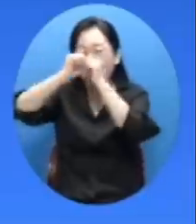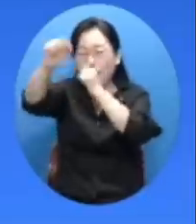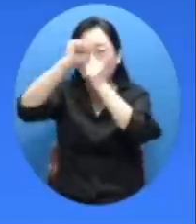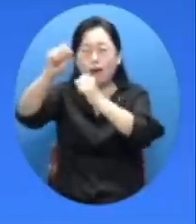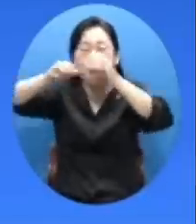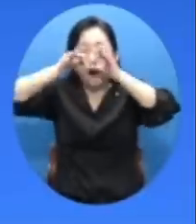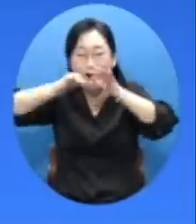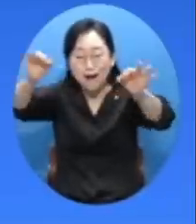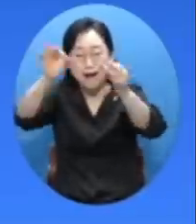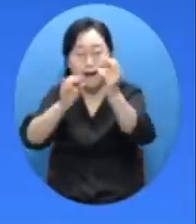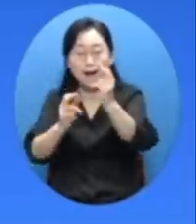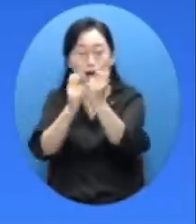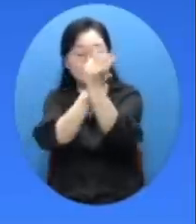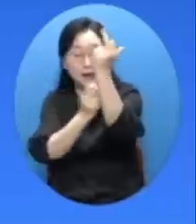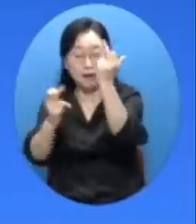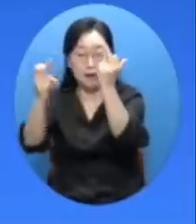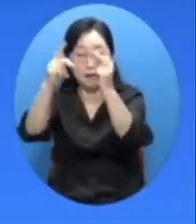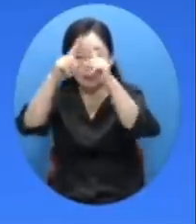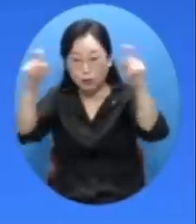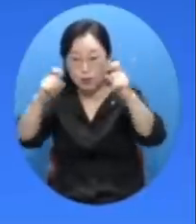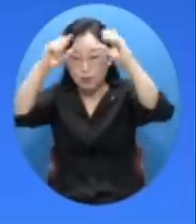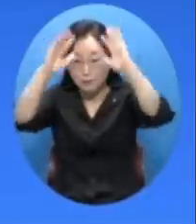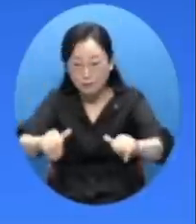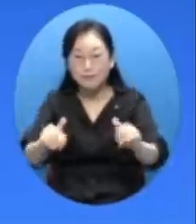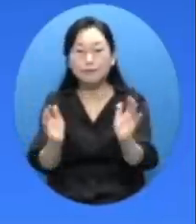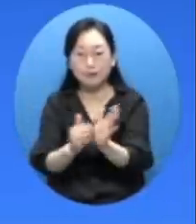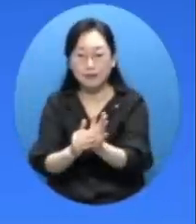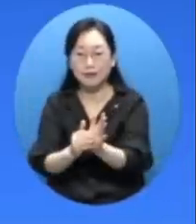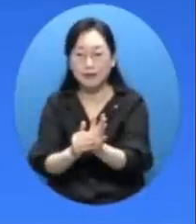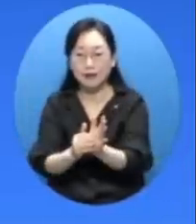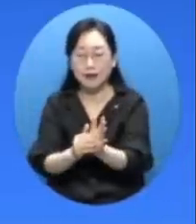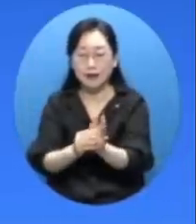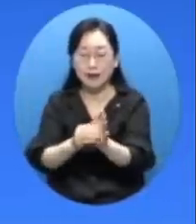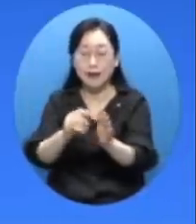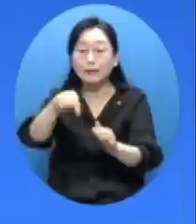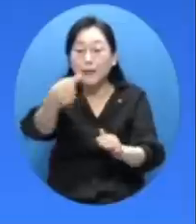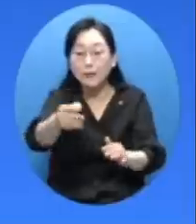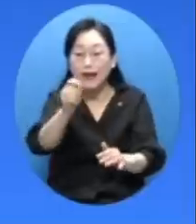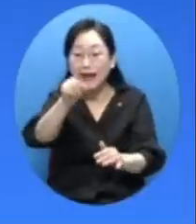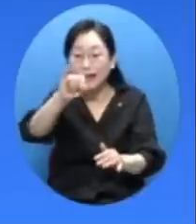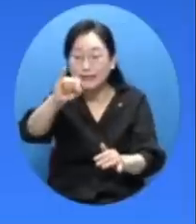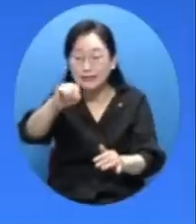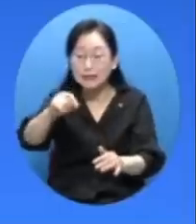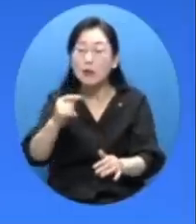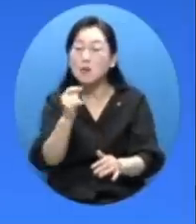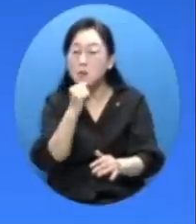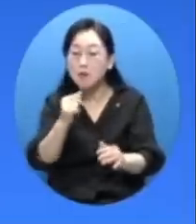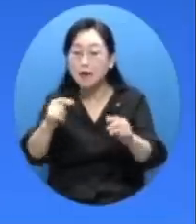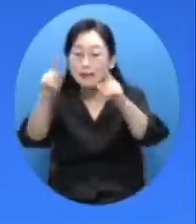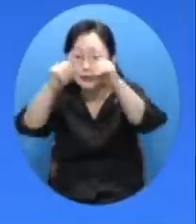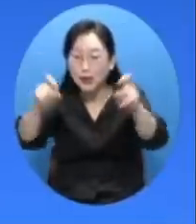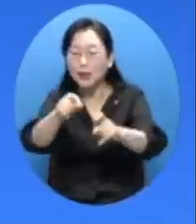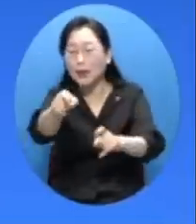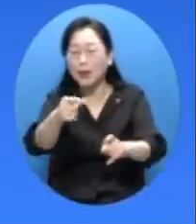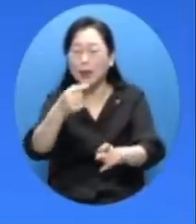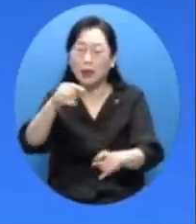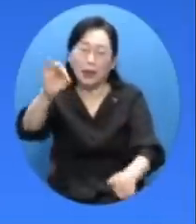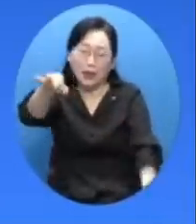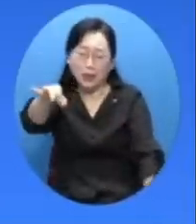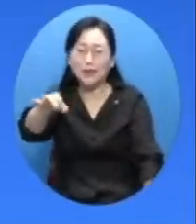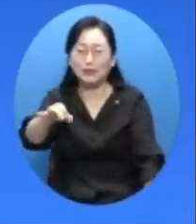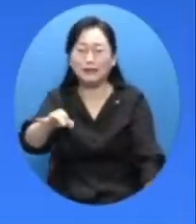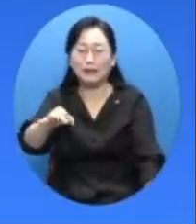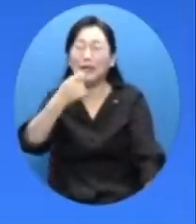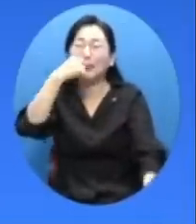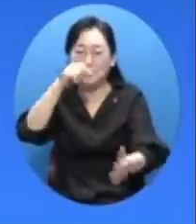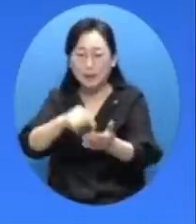다음에 여리고 성이 무너졌습니다. 그래서 아이 성은 우리가 무너뜨릴 수 있으면 적어서 너무나 작은 성이니까